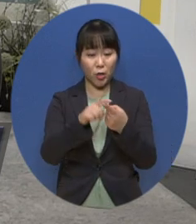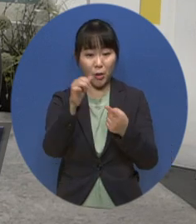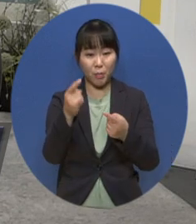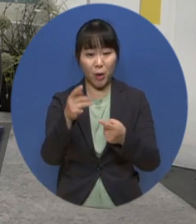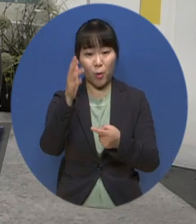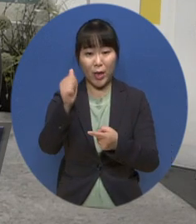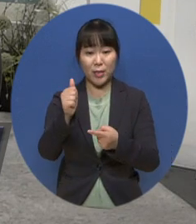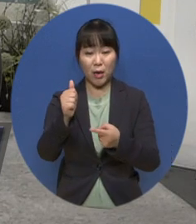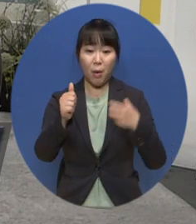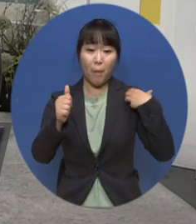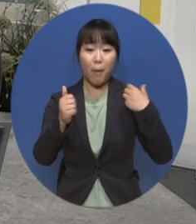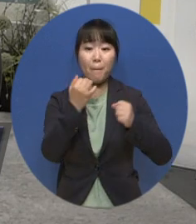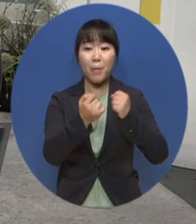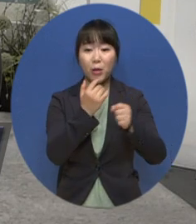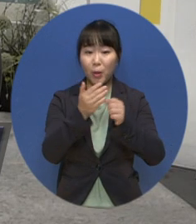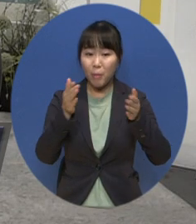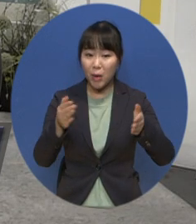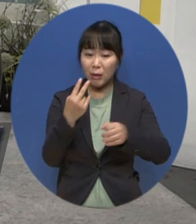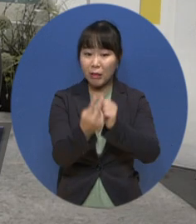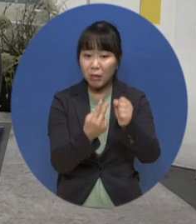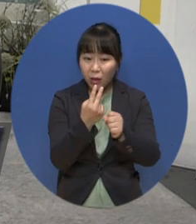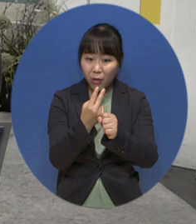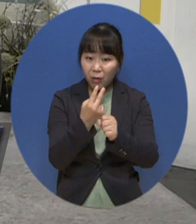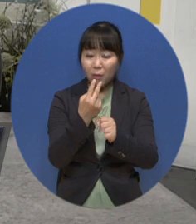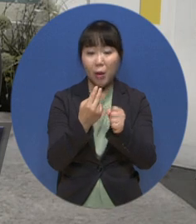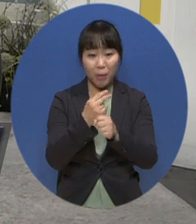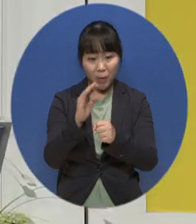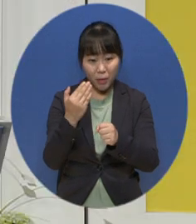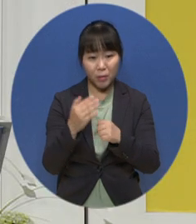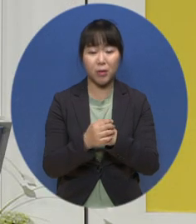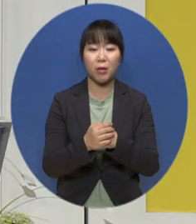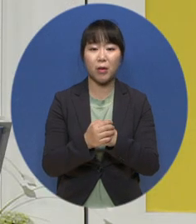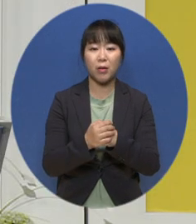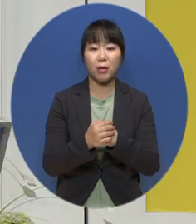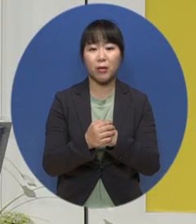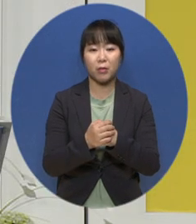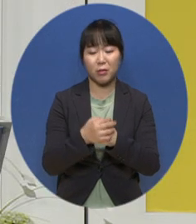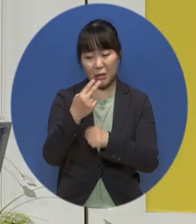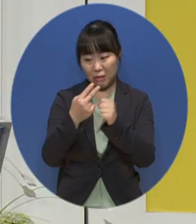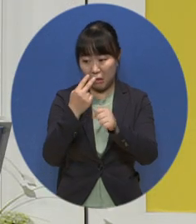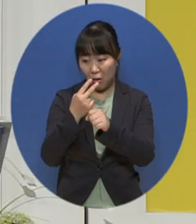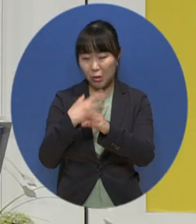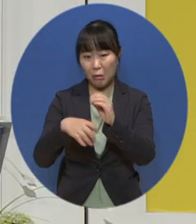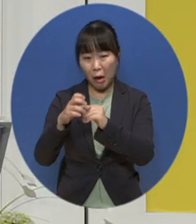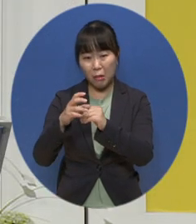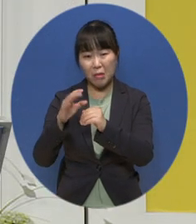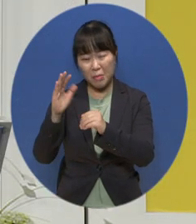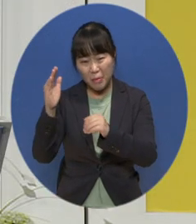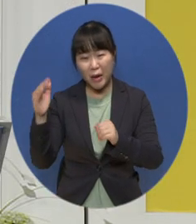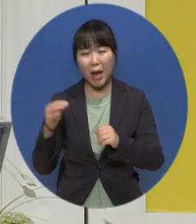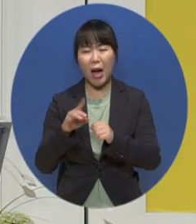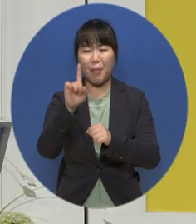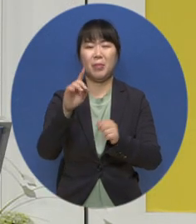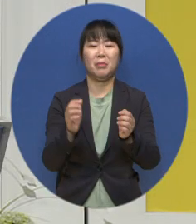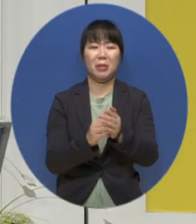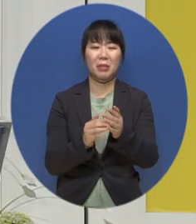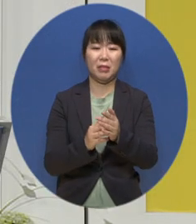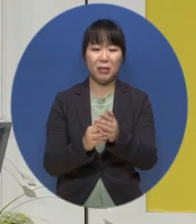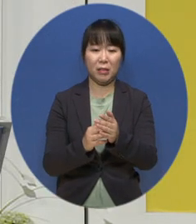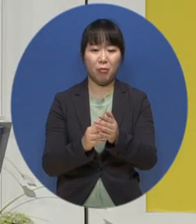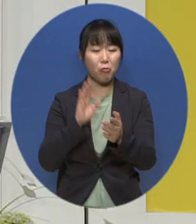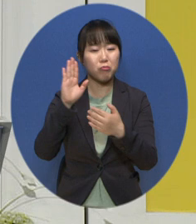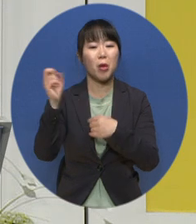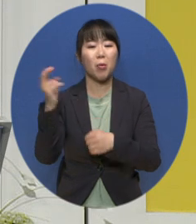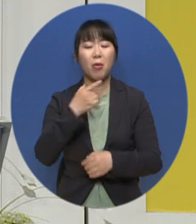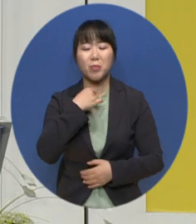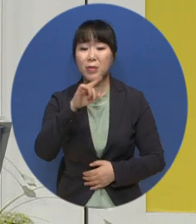2일 입니다 아 그 2년마다 바꿔요 그만 음 예림 할 수 있는데요 그렇죠 뭐 한번 하면 되겠죠 뭐 단체 중에서 하고 싶은 사람이 쓰는 또